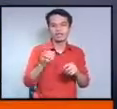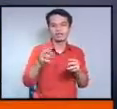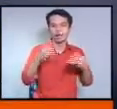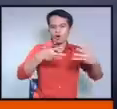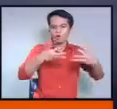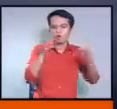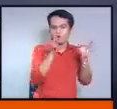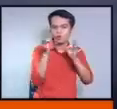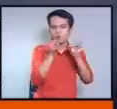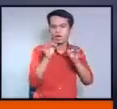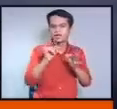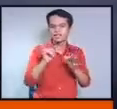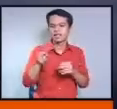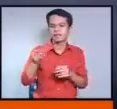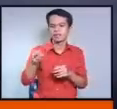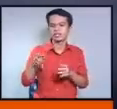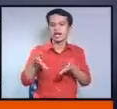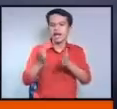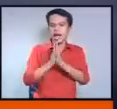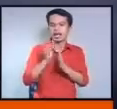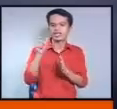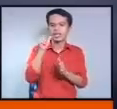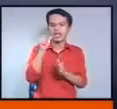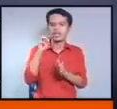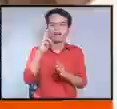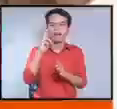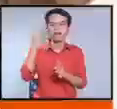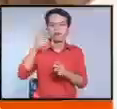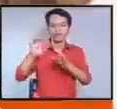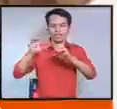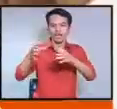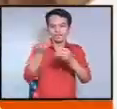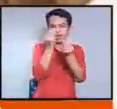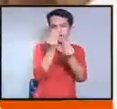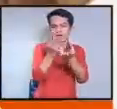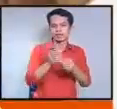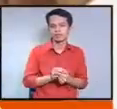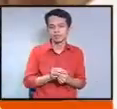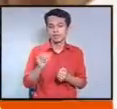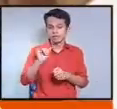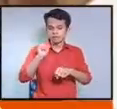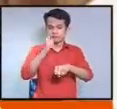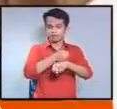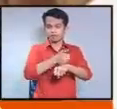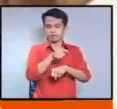gobyerno, at ang paghingi nga ni Robredo ng classified information. After her appointment,